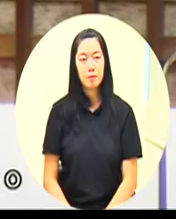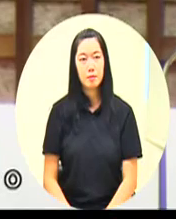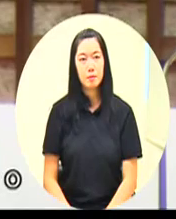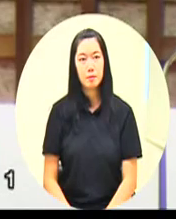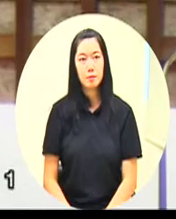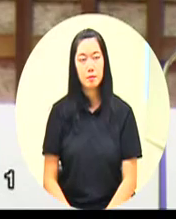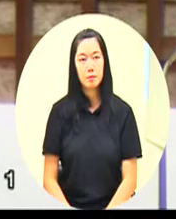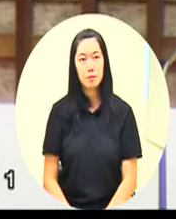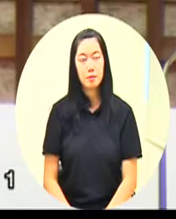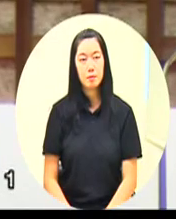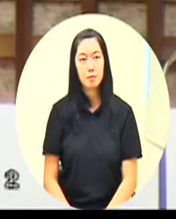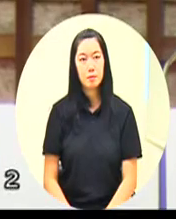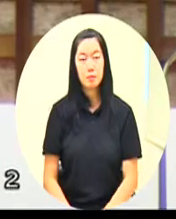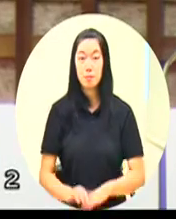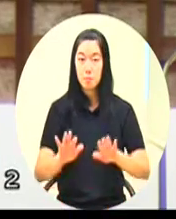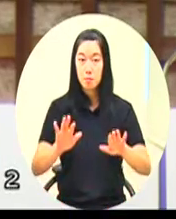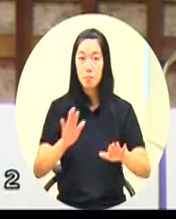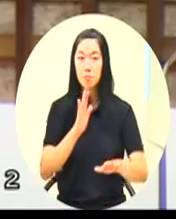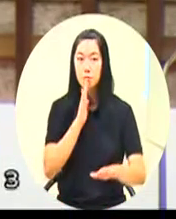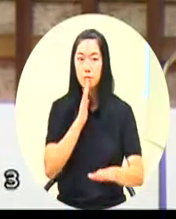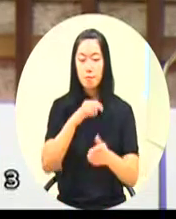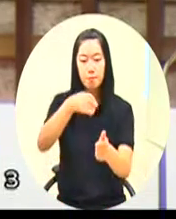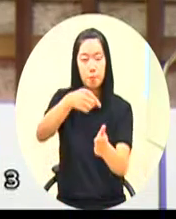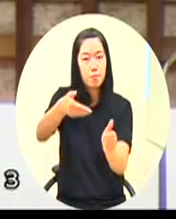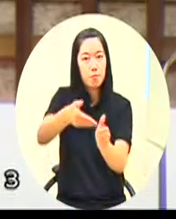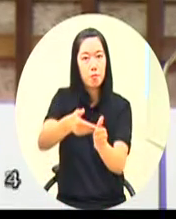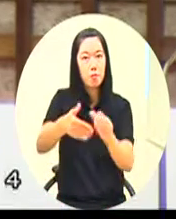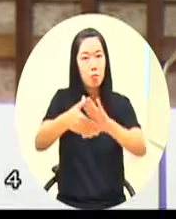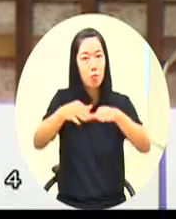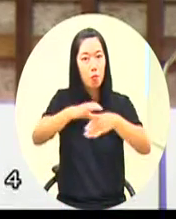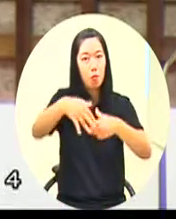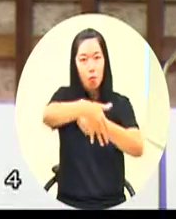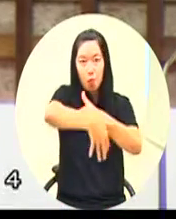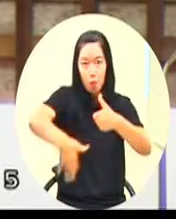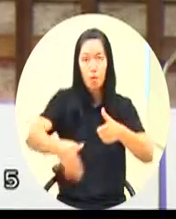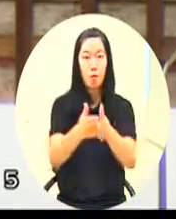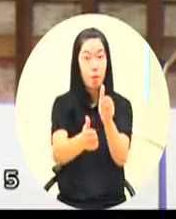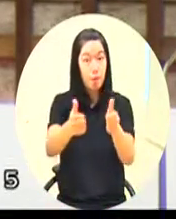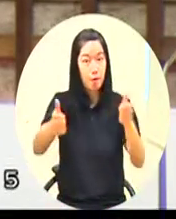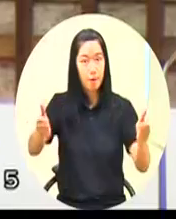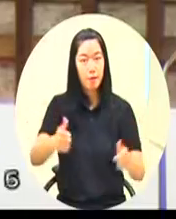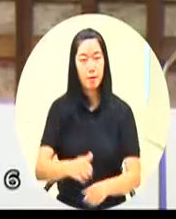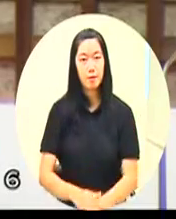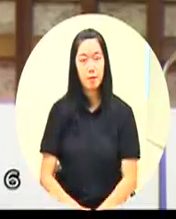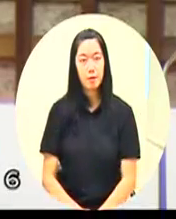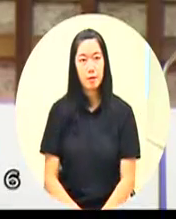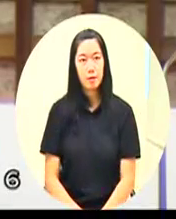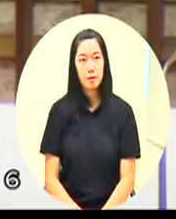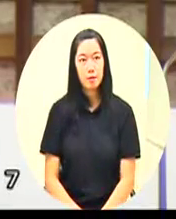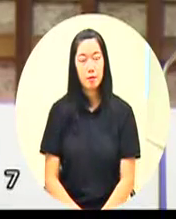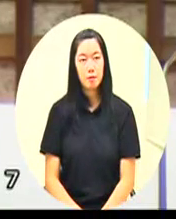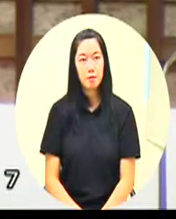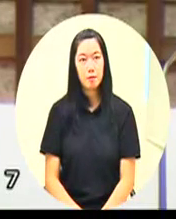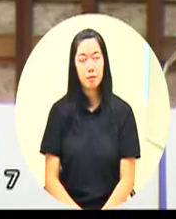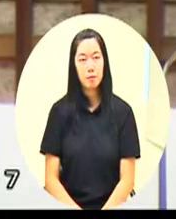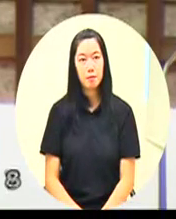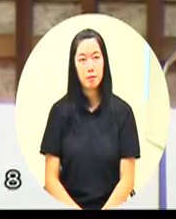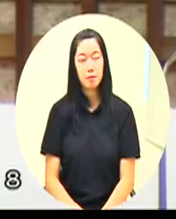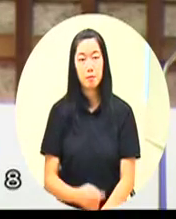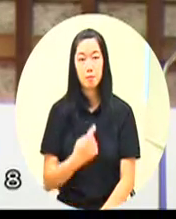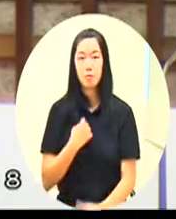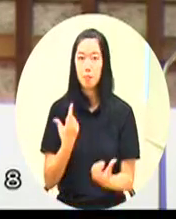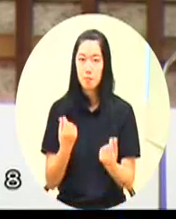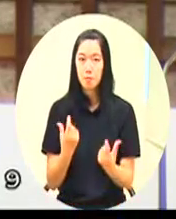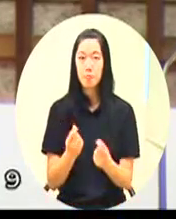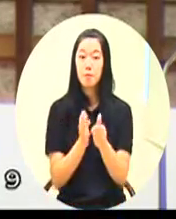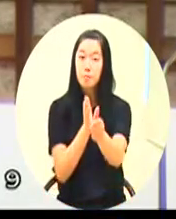次我们今天的是教育文化部门的各局处首长我也接续，我要请教一